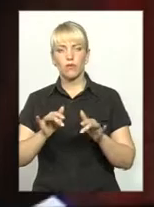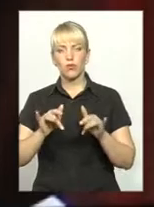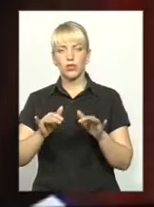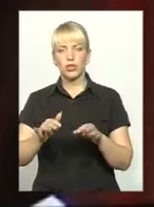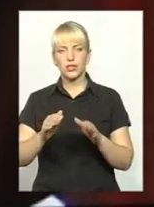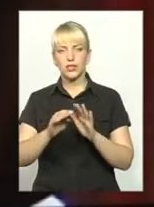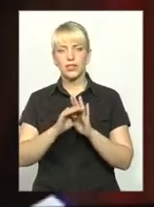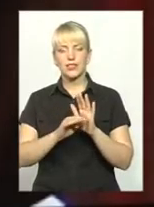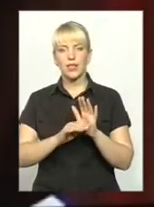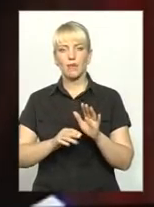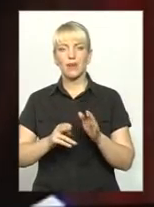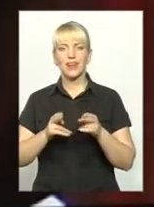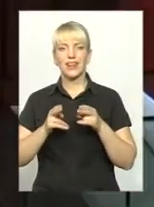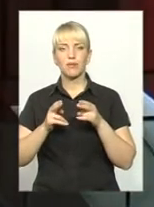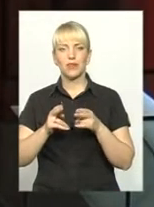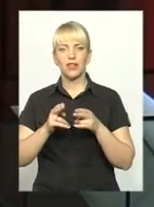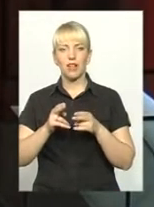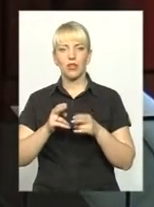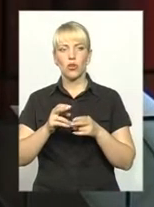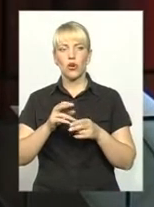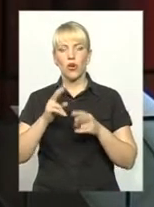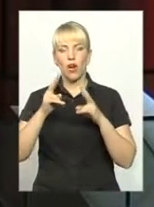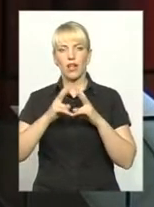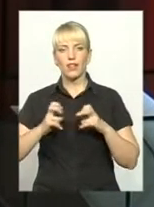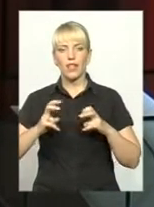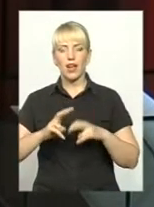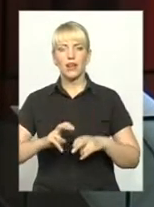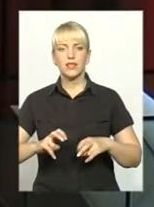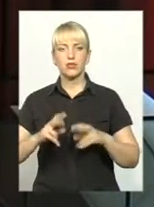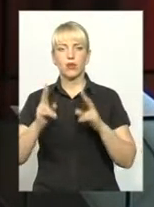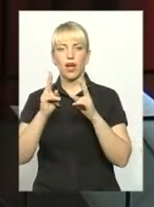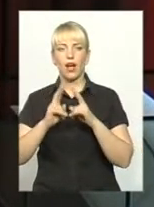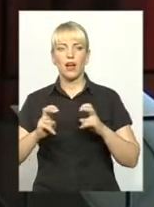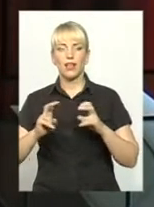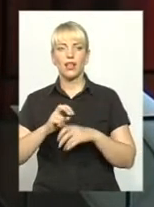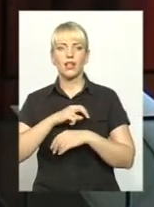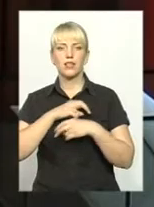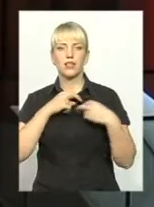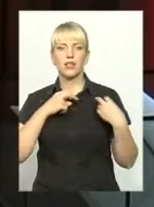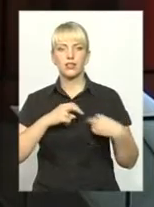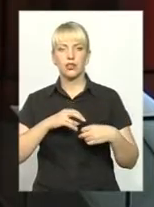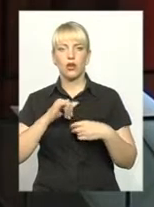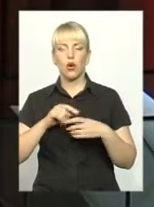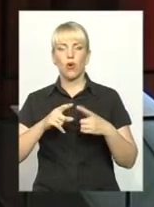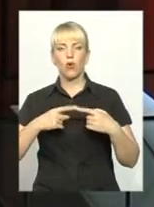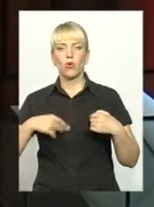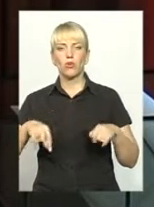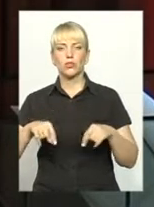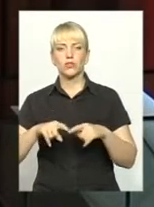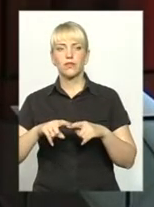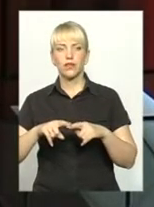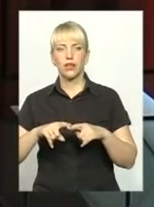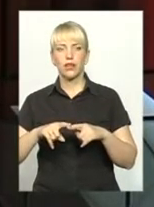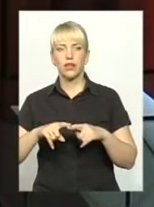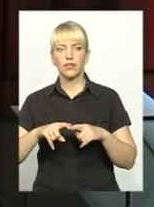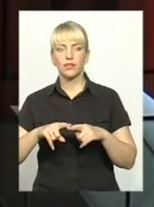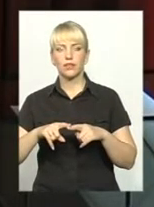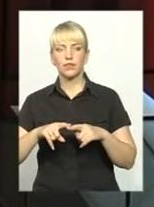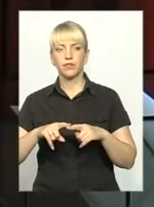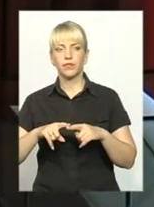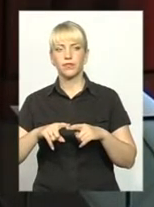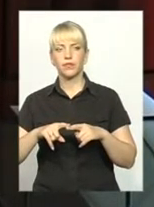кримінального аналізу, аналізу ризиків у сфері протидії злочинам, що пов'язані з